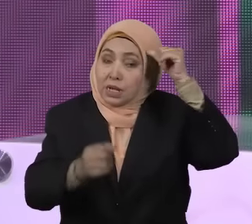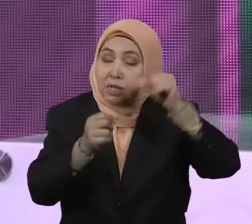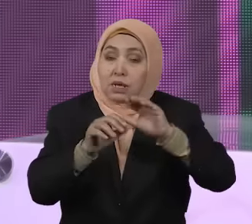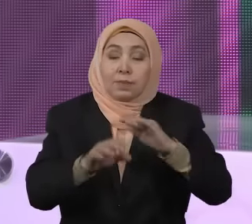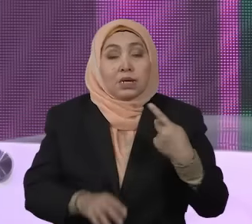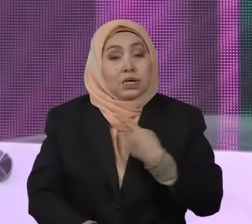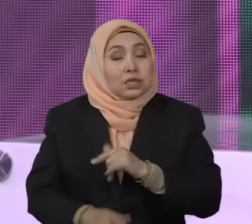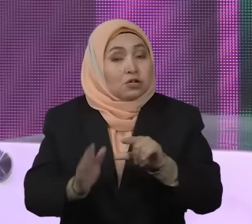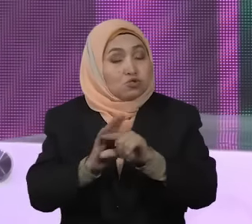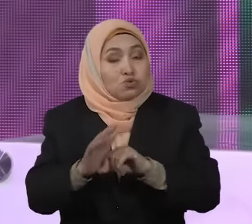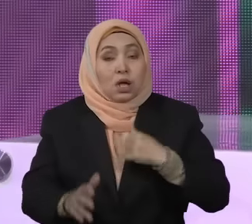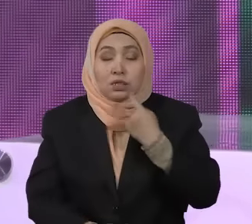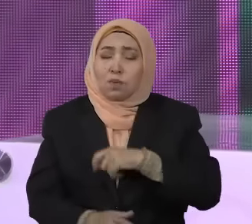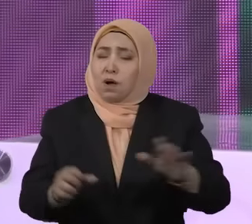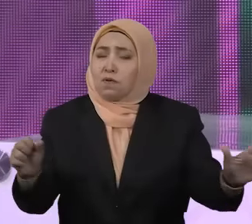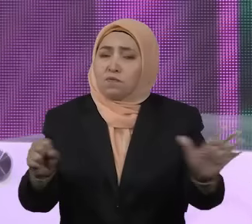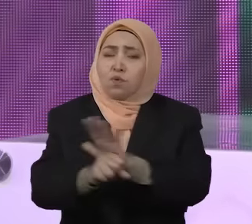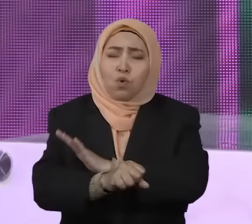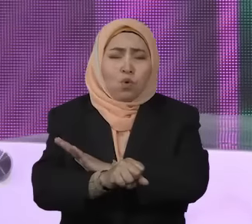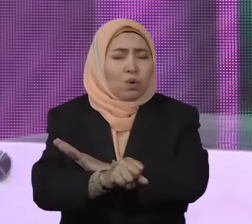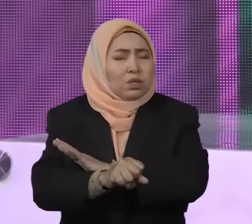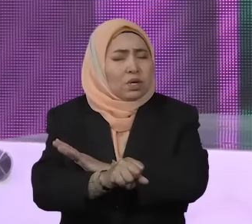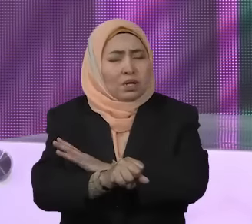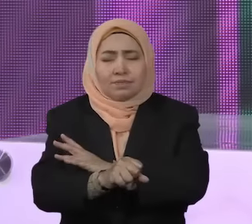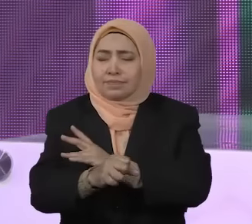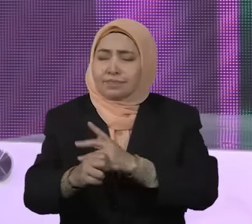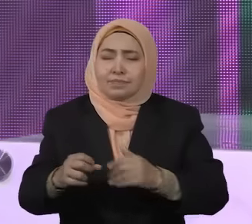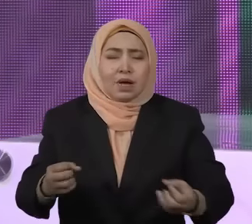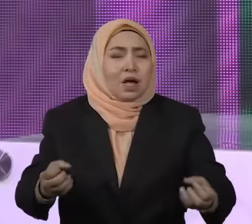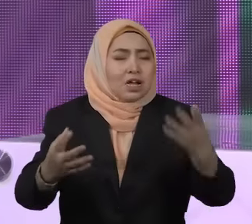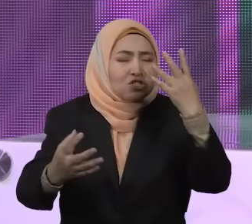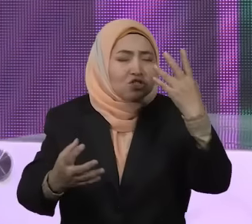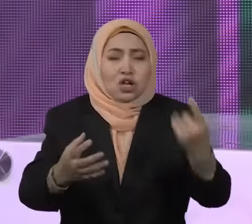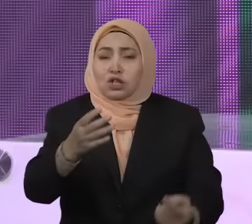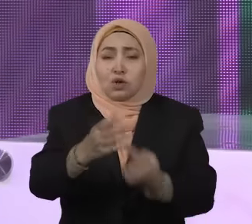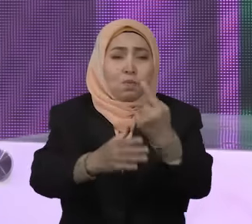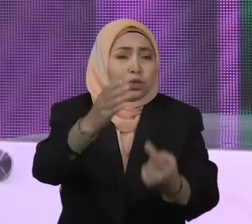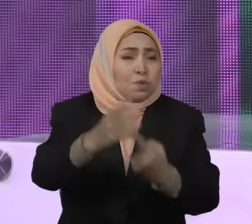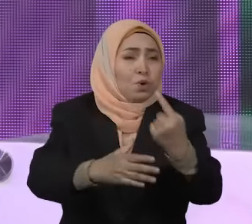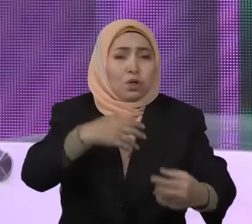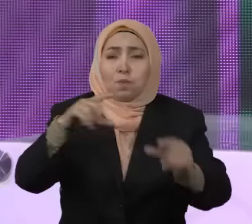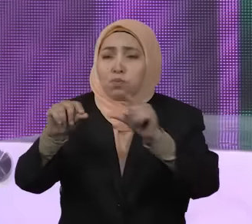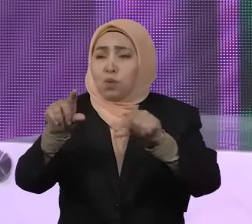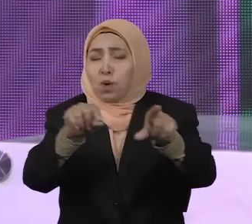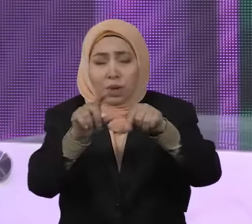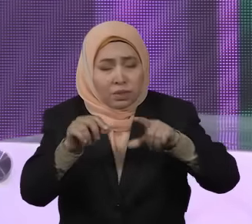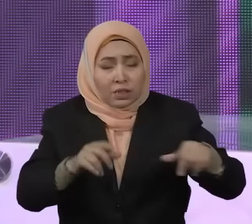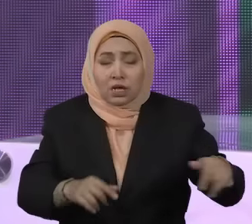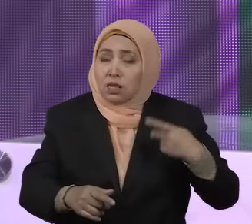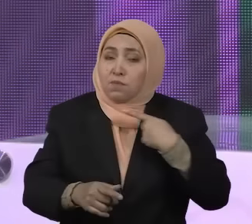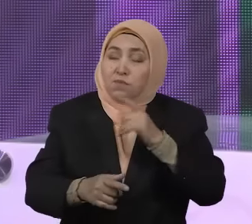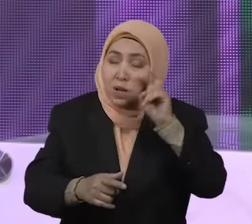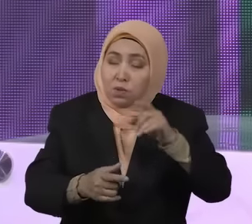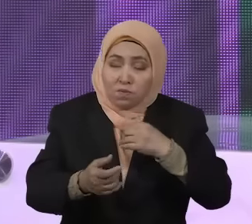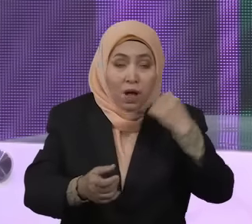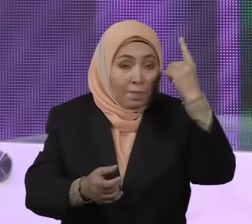saatnya. Surah At-Taubah ini penuh dengan kontroversi sebenarnya yang perlu kita sikapi, perlu kita fahami dengan mendalam. Dan